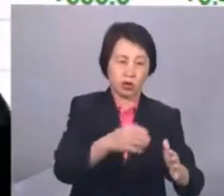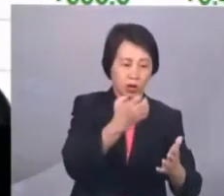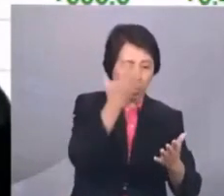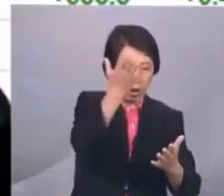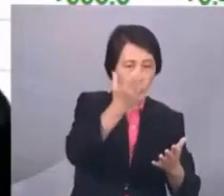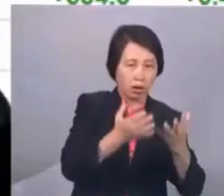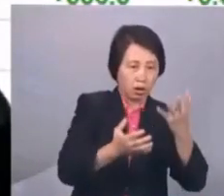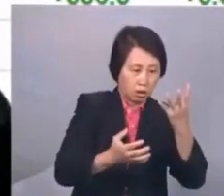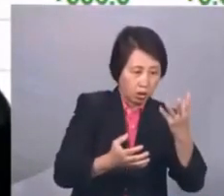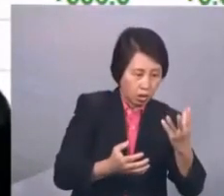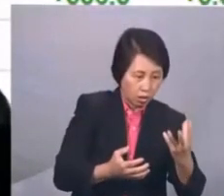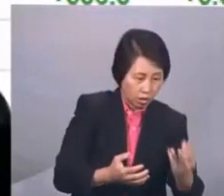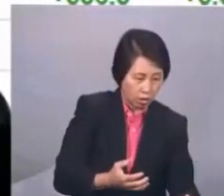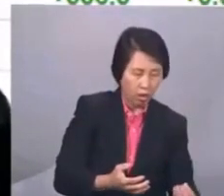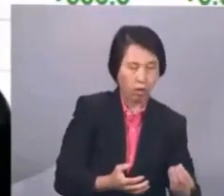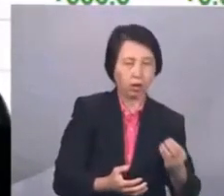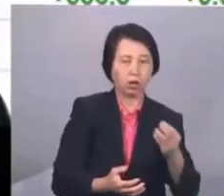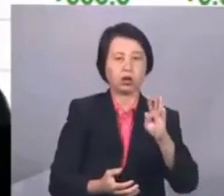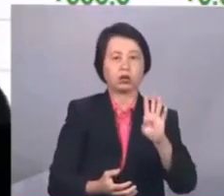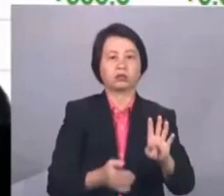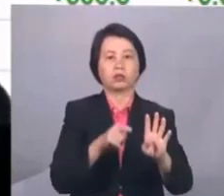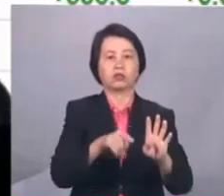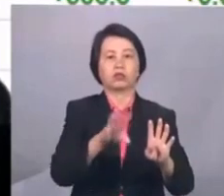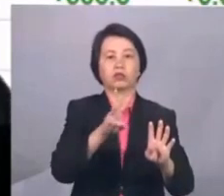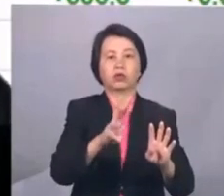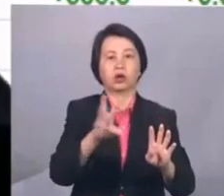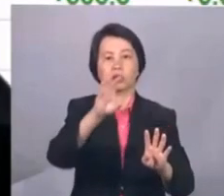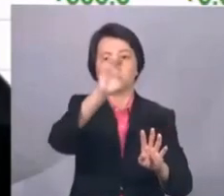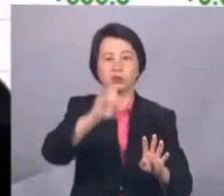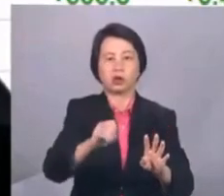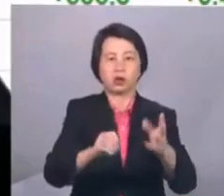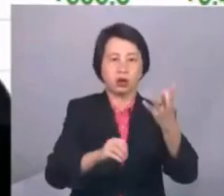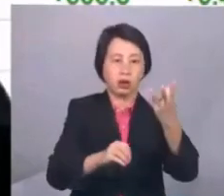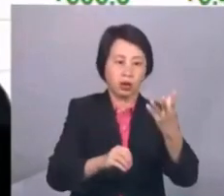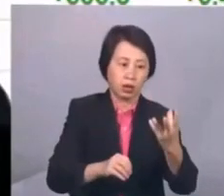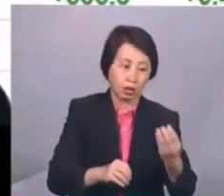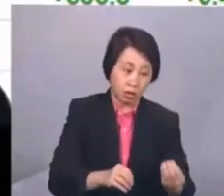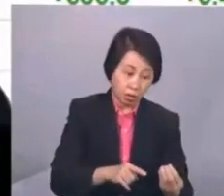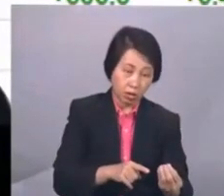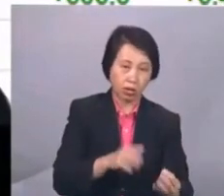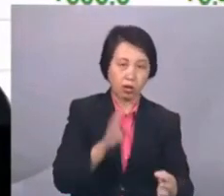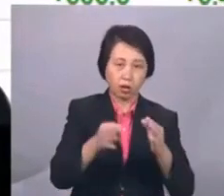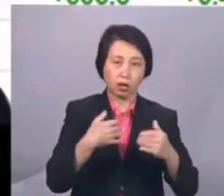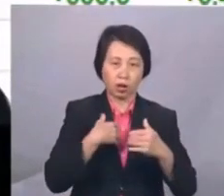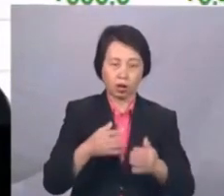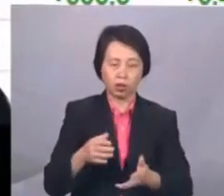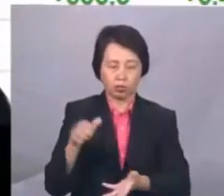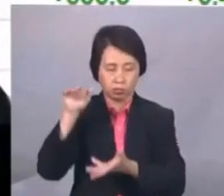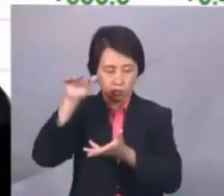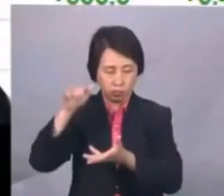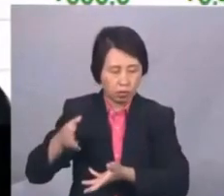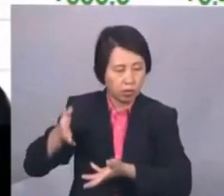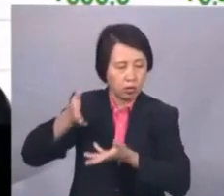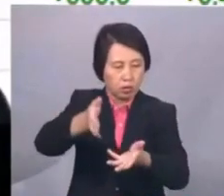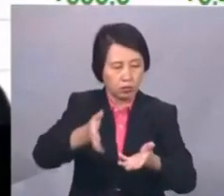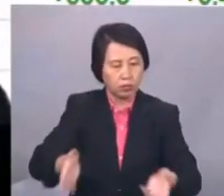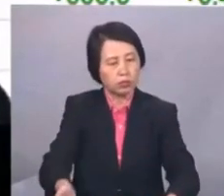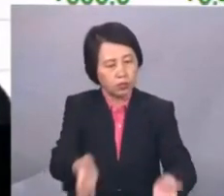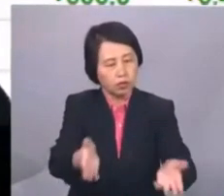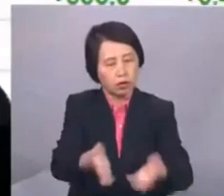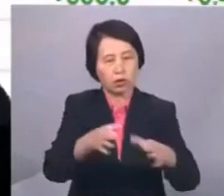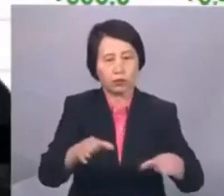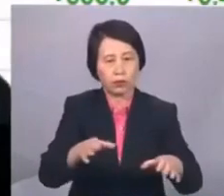sebanyak 40 600 jadi nih Allah jika pakai Adel pecel tangan yang dilakukannya